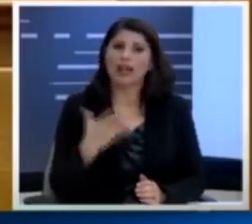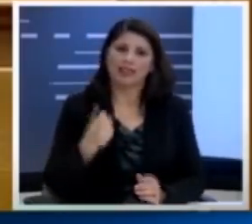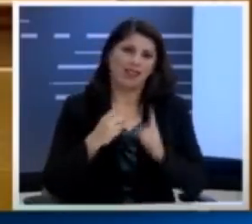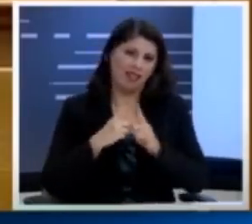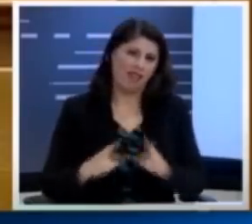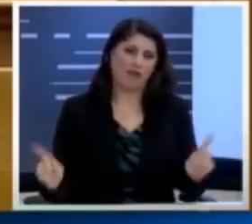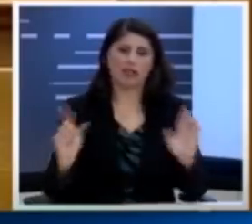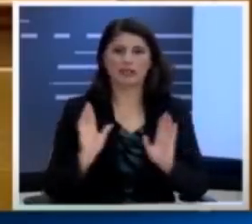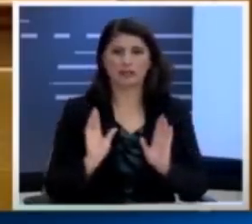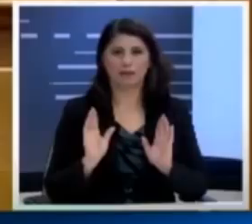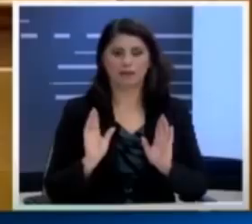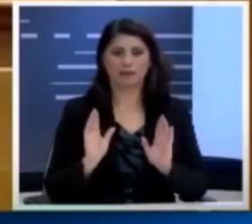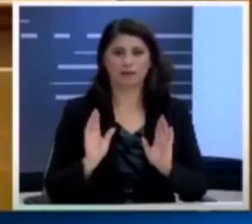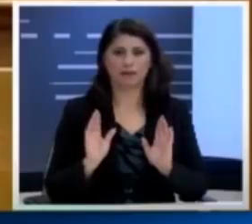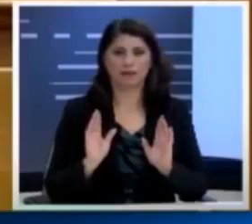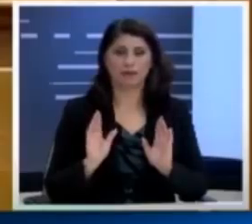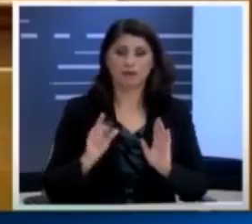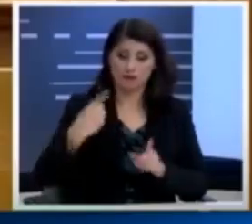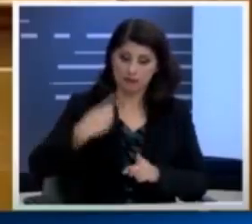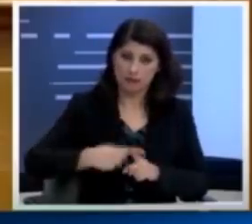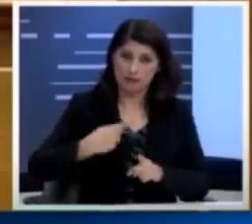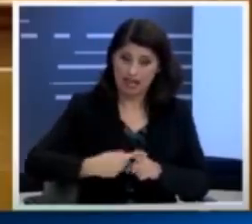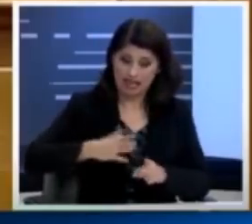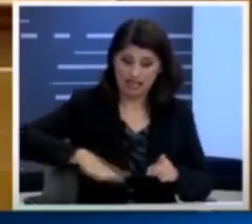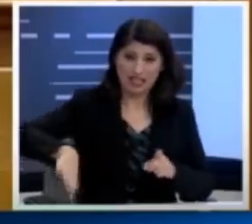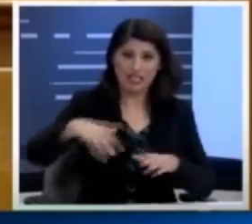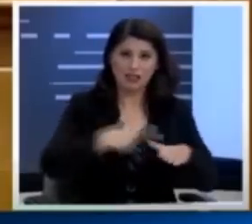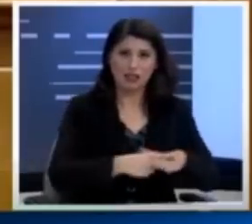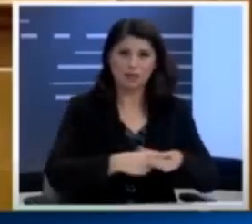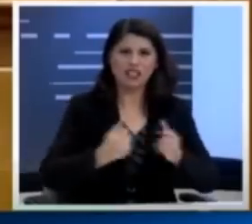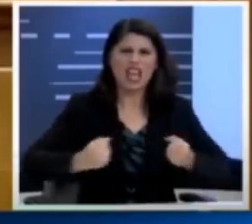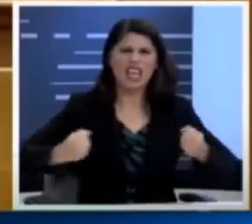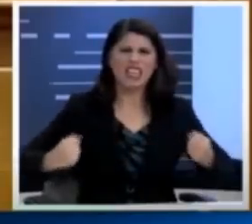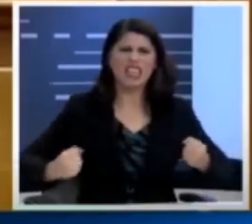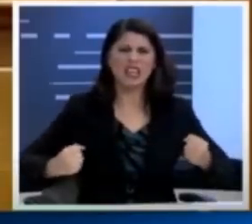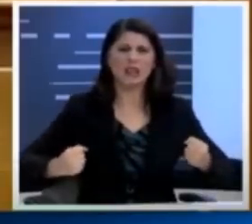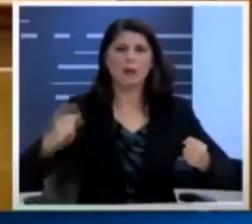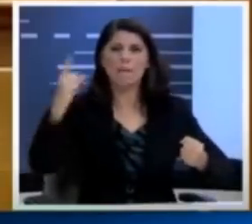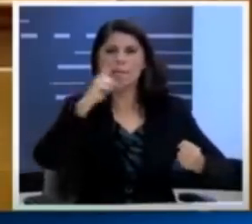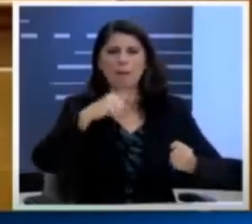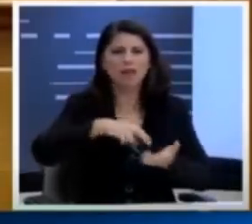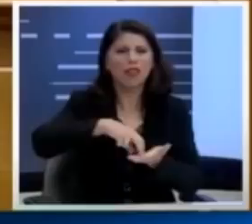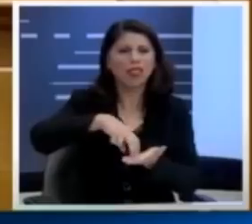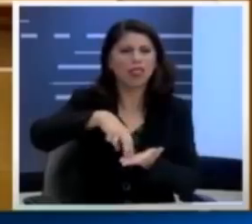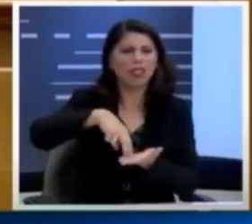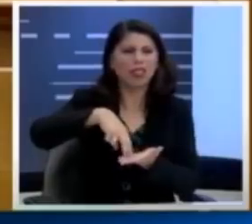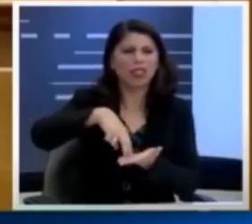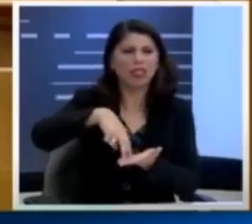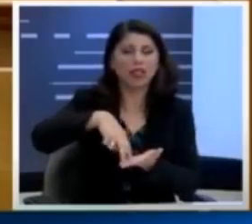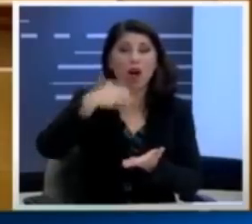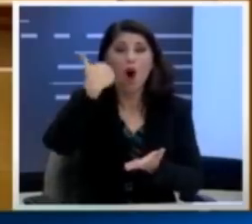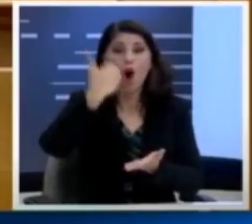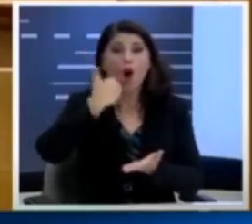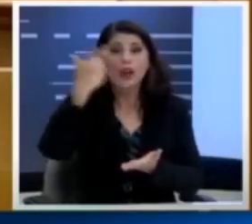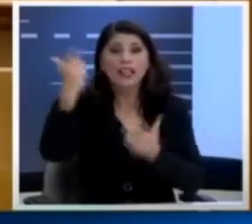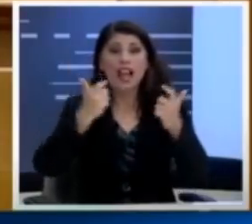είναι τελείως διαφορετική. Οι εγχώριες τράπεζες είναι γίγαντες με πύληνα πόδια. Τα κόκκινα